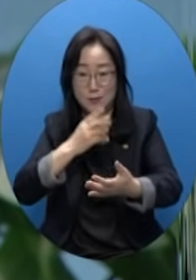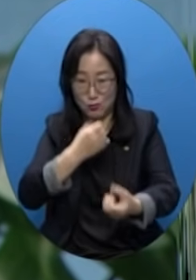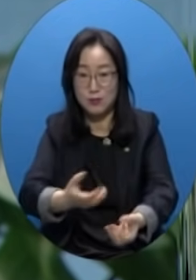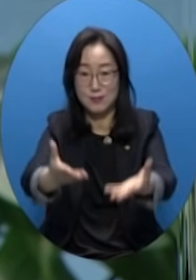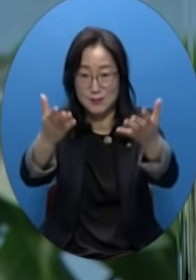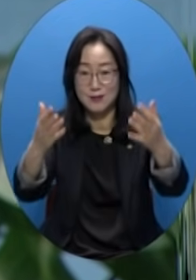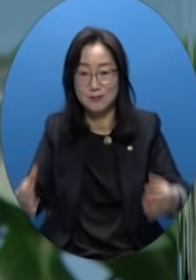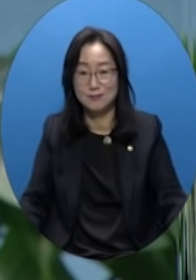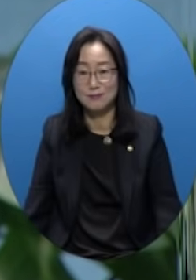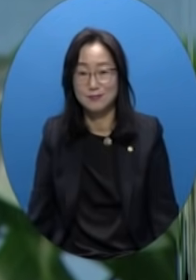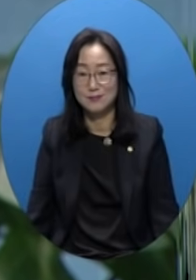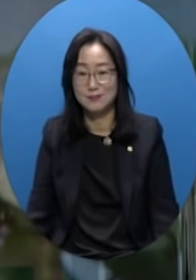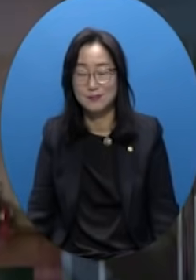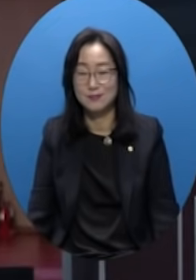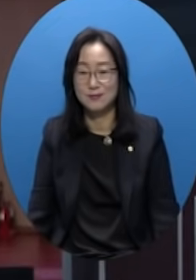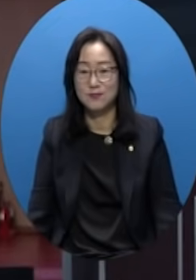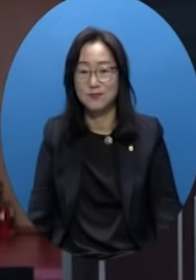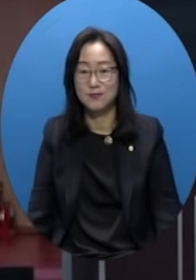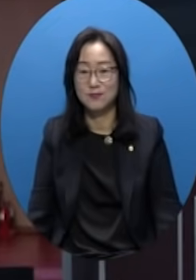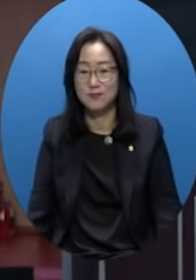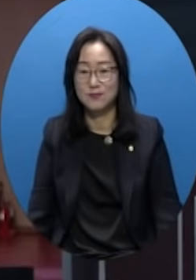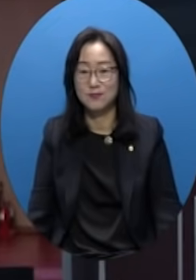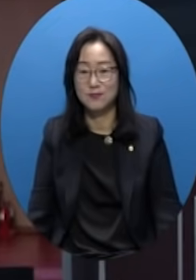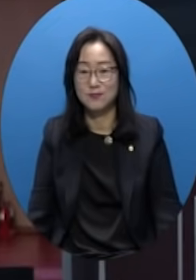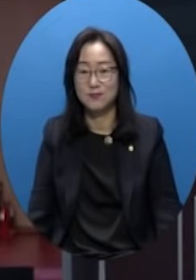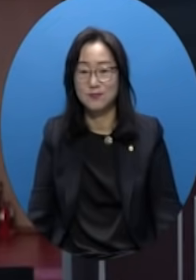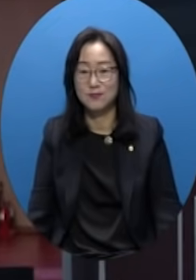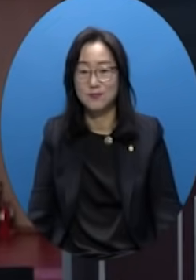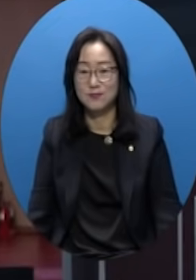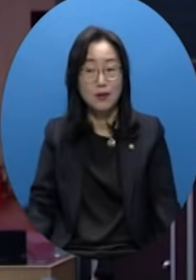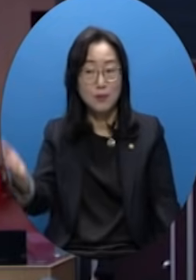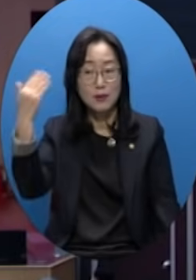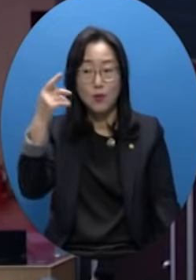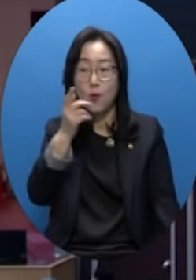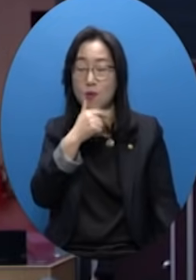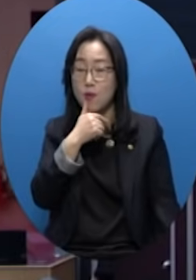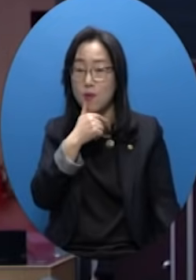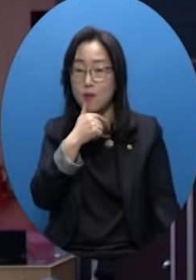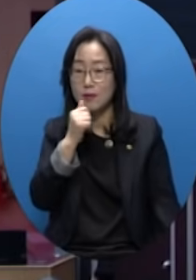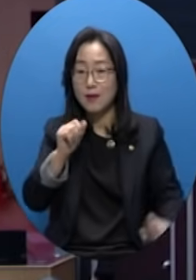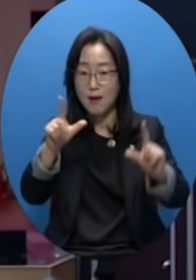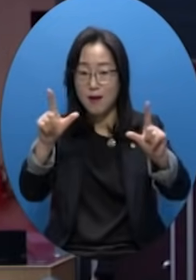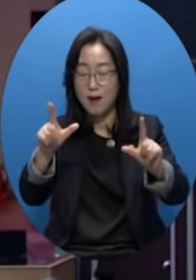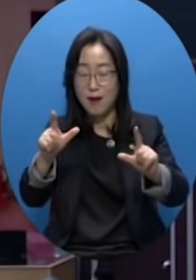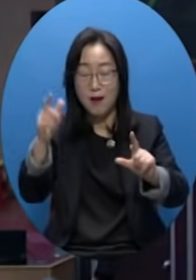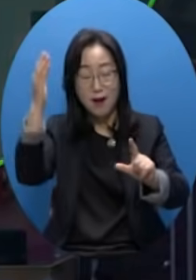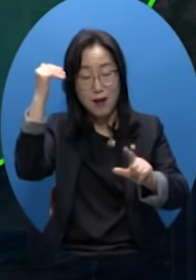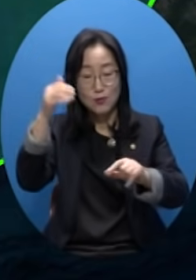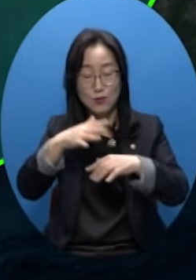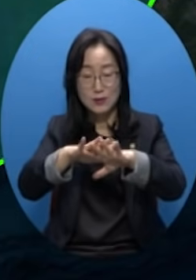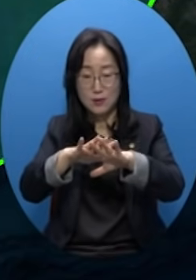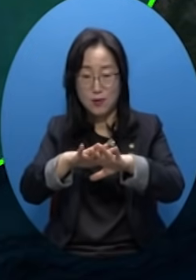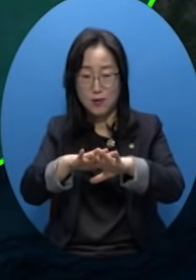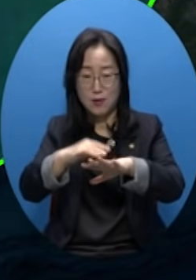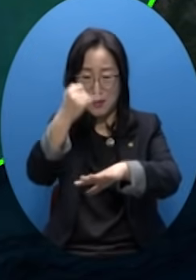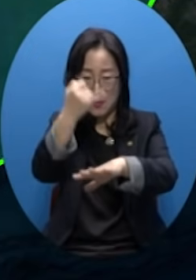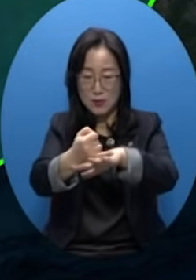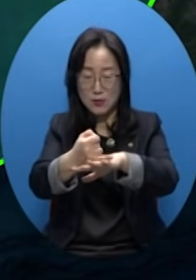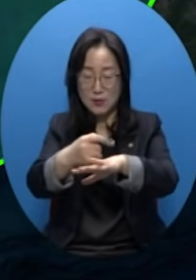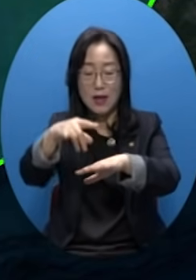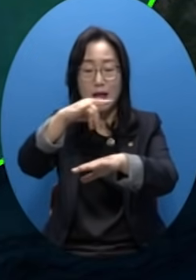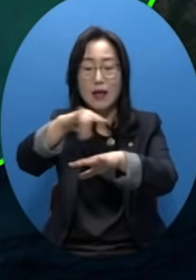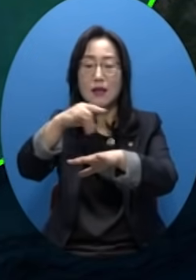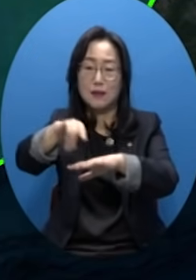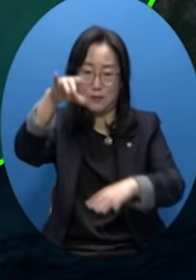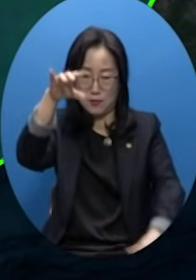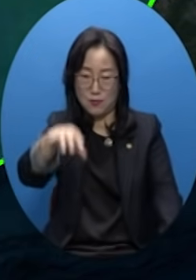축원합니다 저는 지난 5일 날 우리 대한민국의 지도 맨 끝에 해남 땅끝 마을에